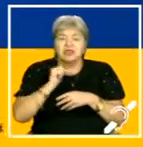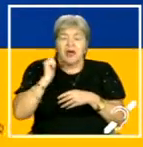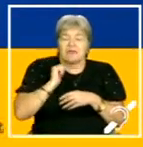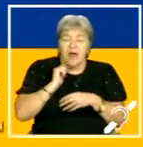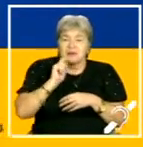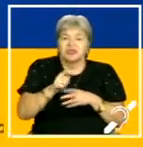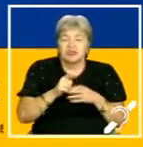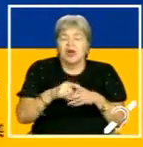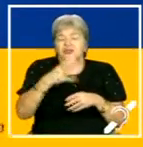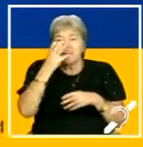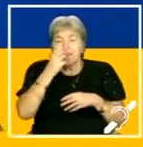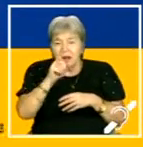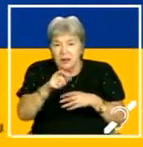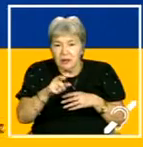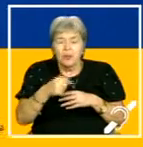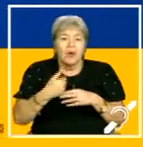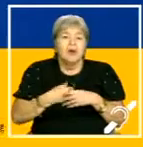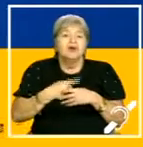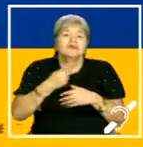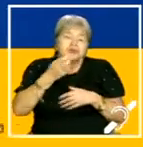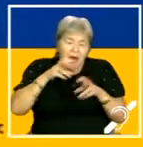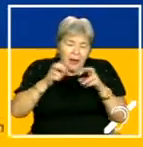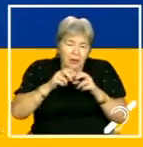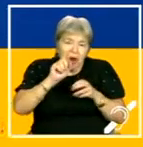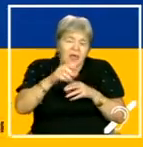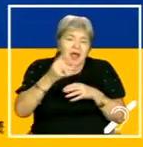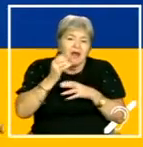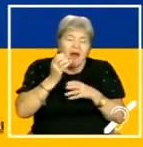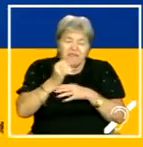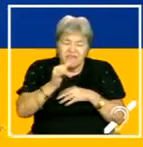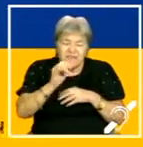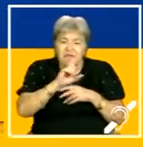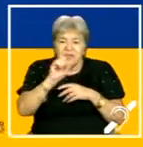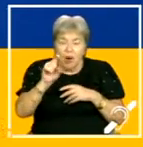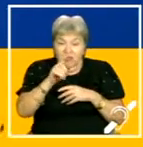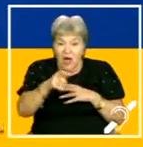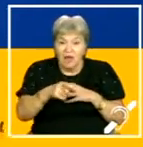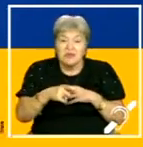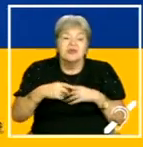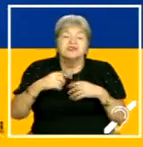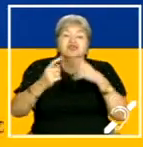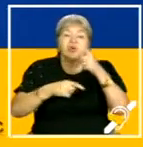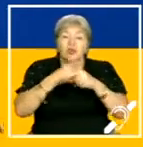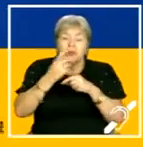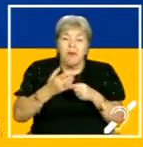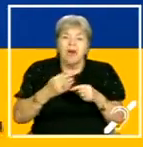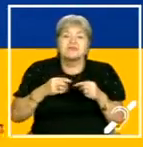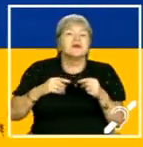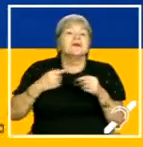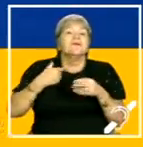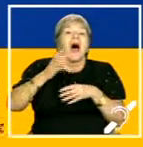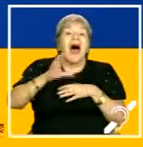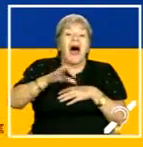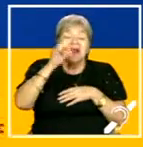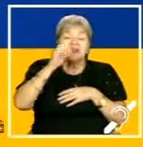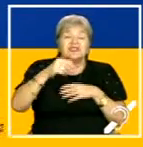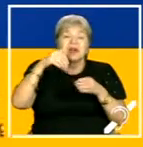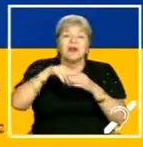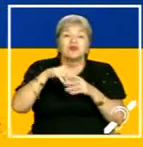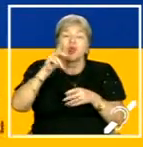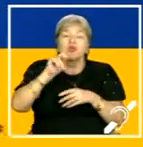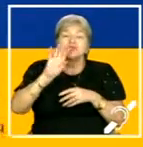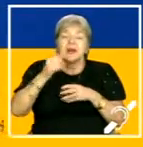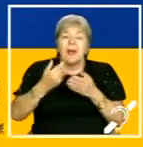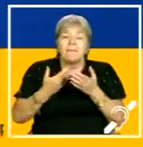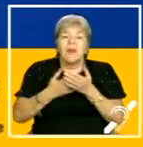acest rezultat și voi convoca în USR alegeri pentru un nou